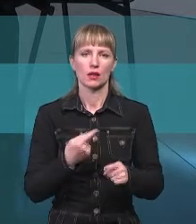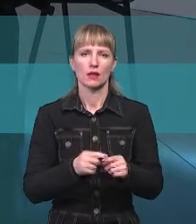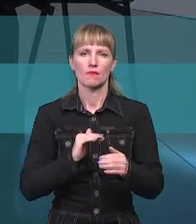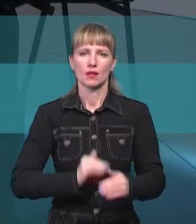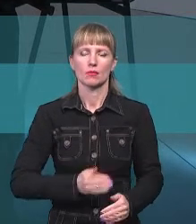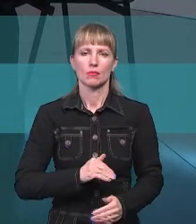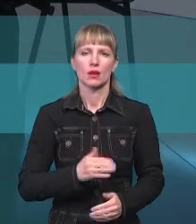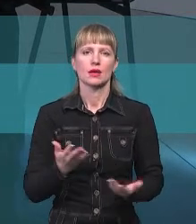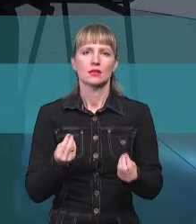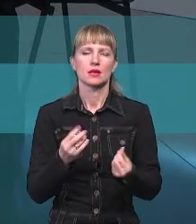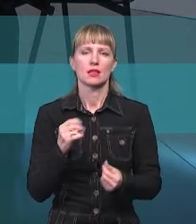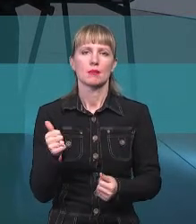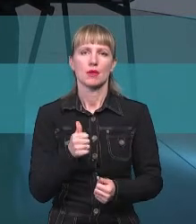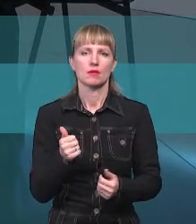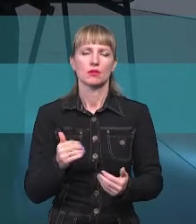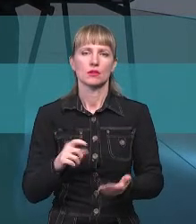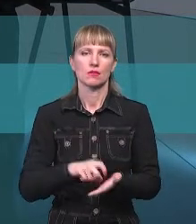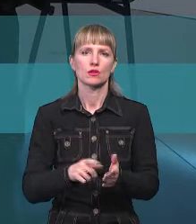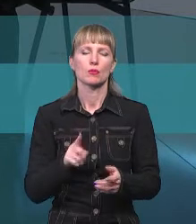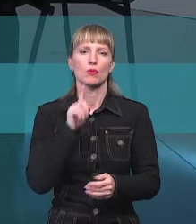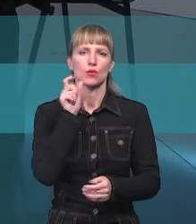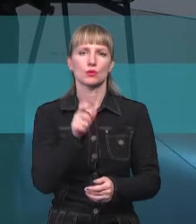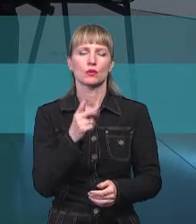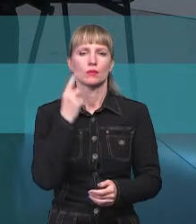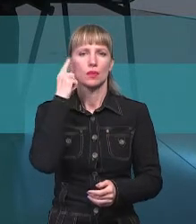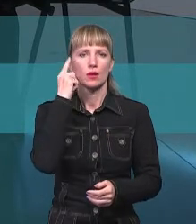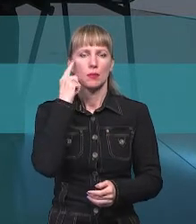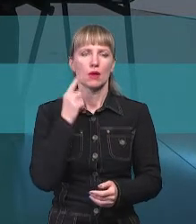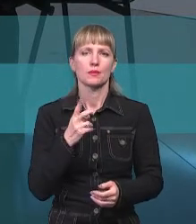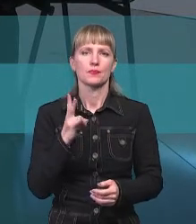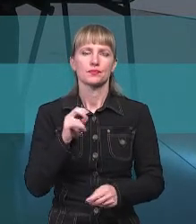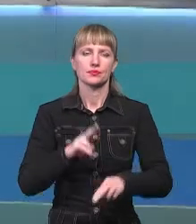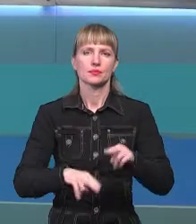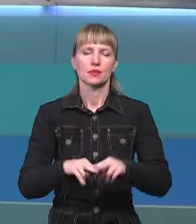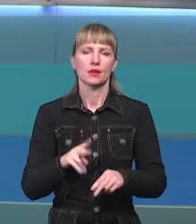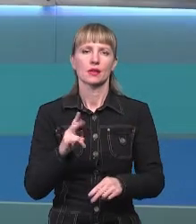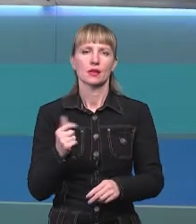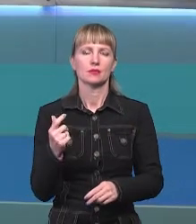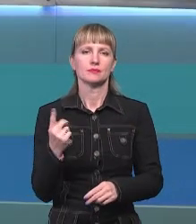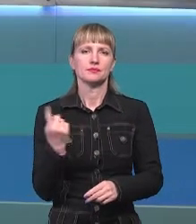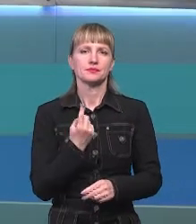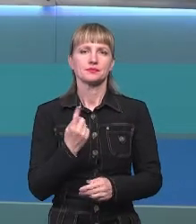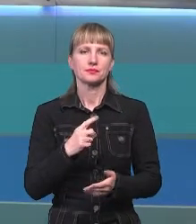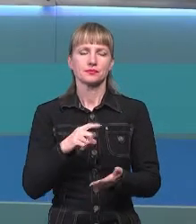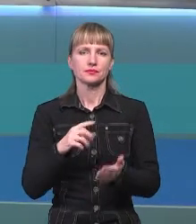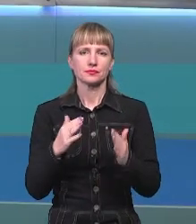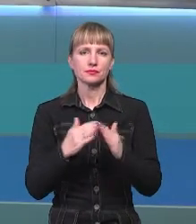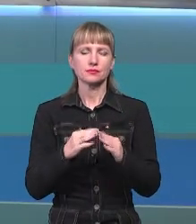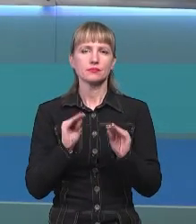на первинне житло для того, щоб молода людина орієнтувалася? На будівництво на первинному